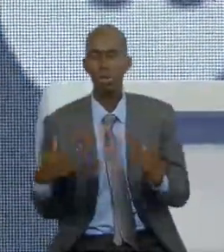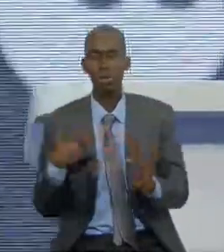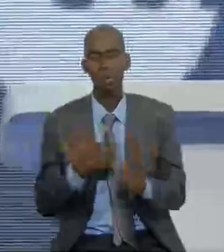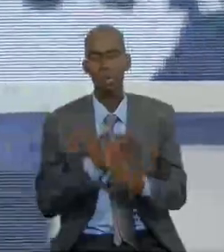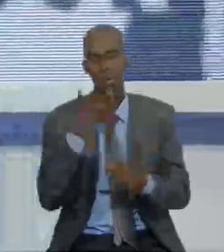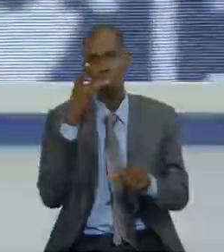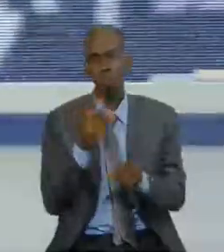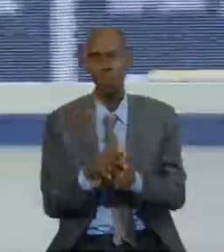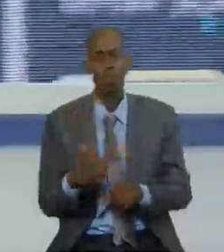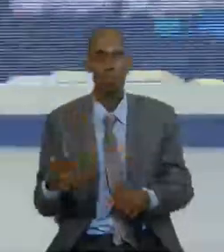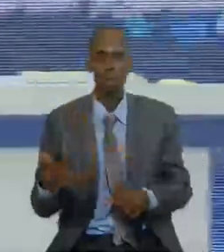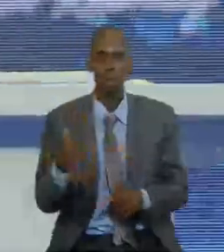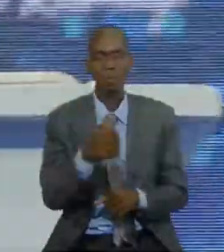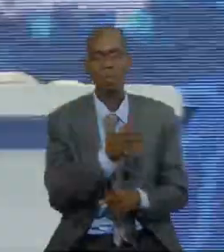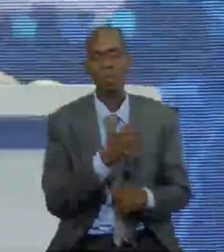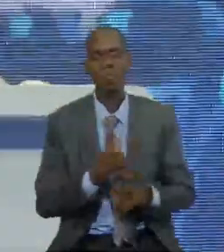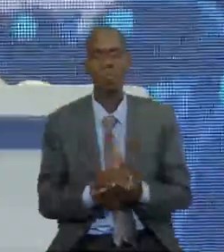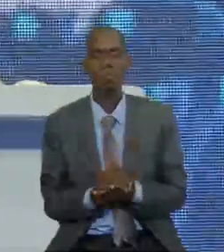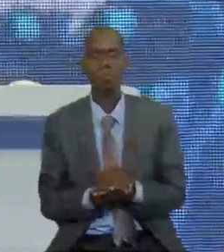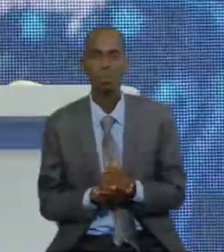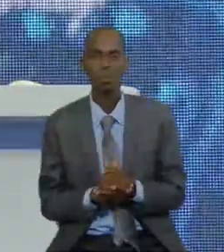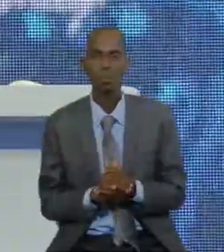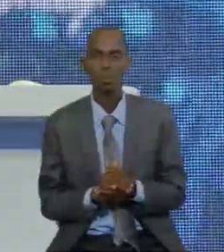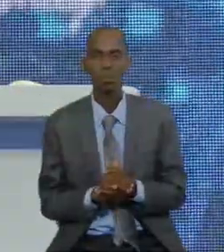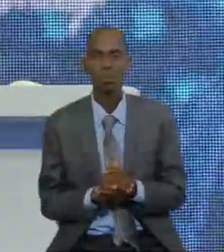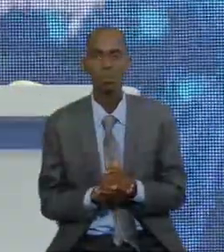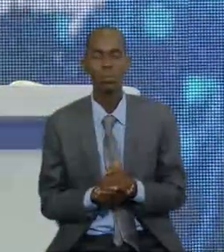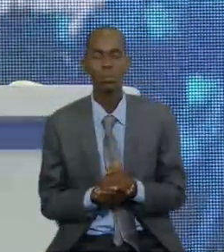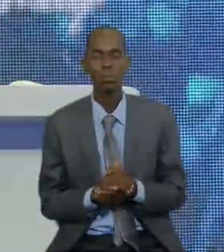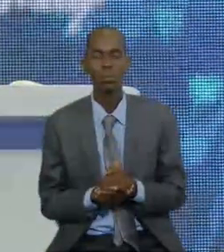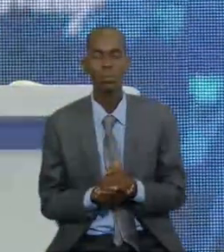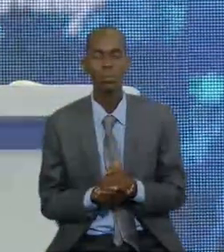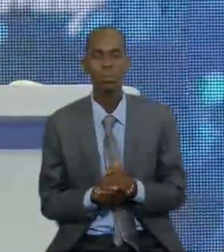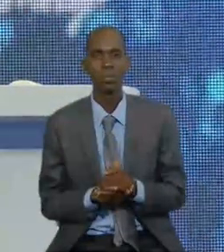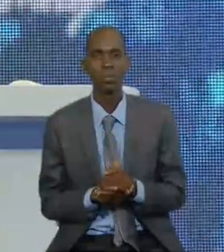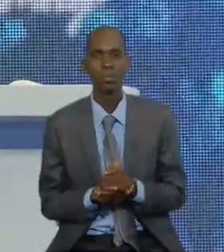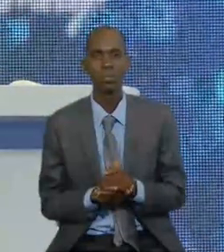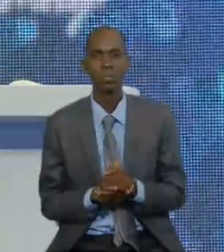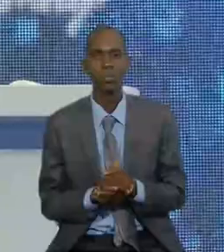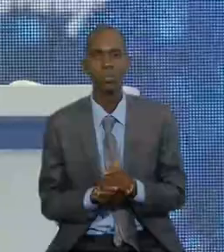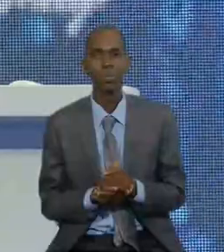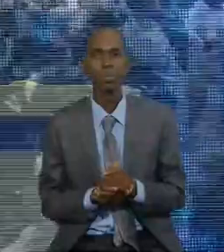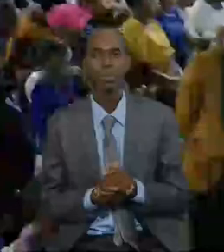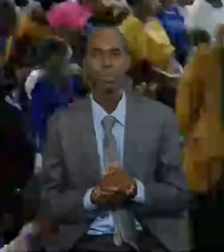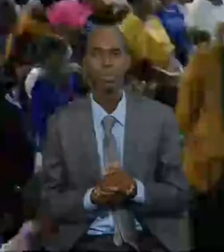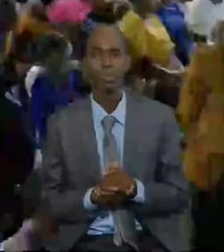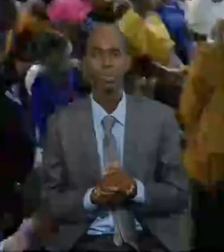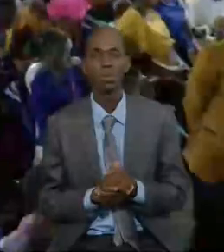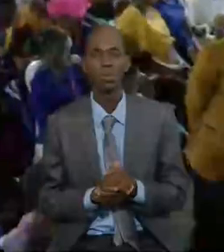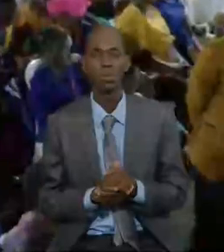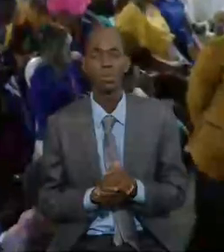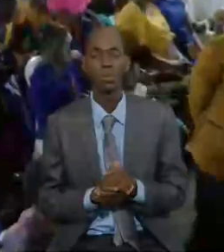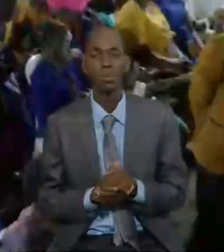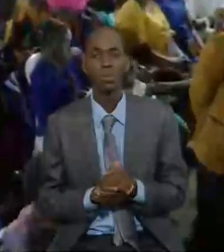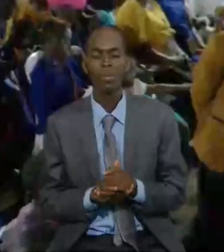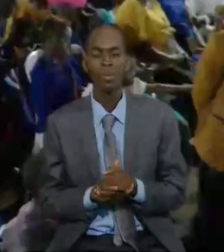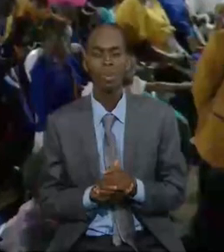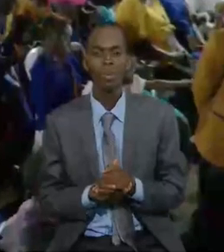s dans nos vies alors nous n'avons pas la paix et n'auront pas la force donc de d'amener nos décisions à